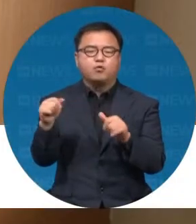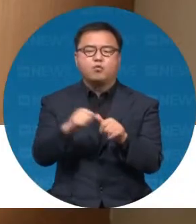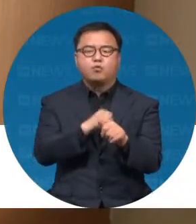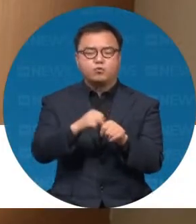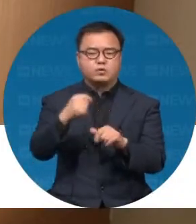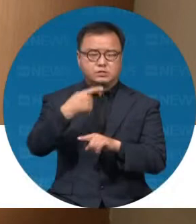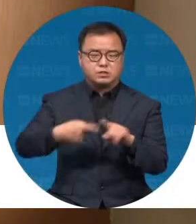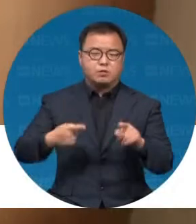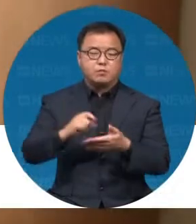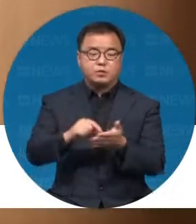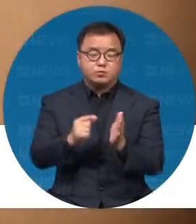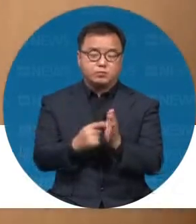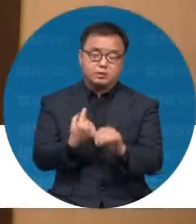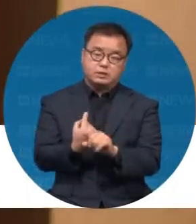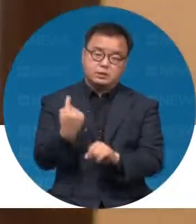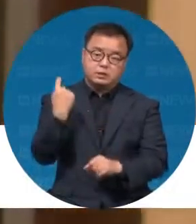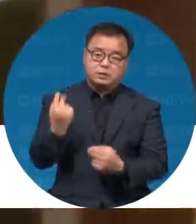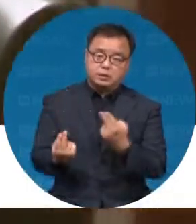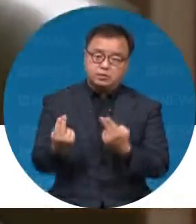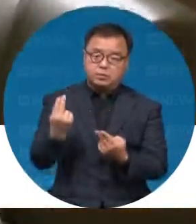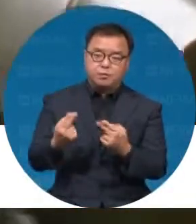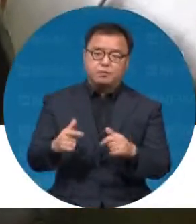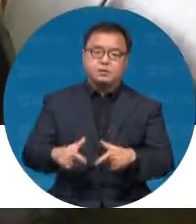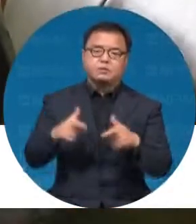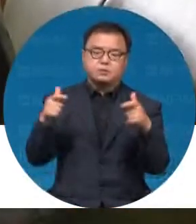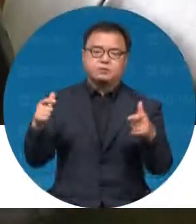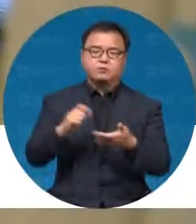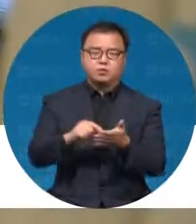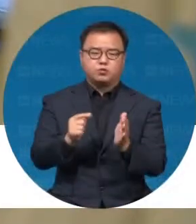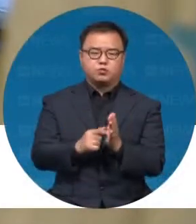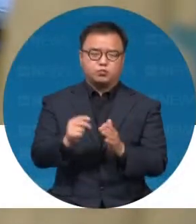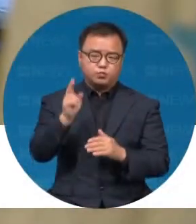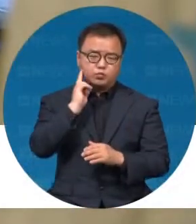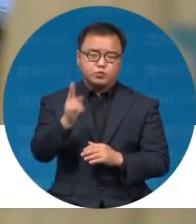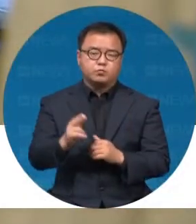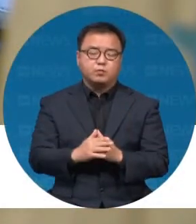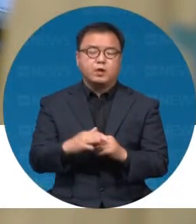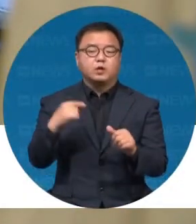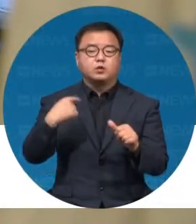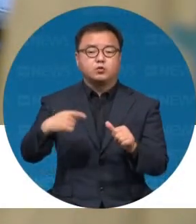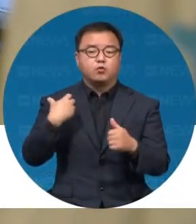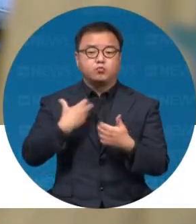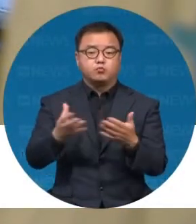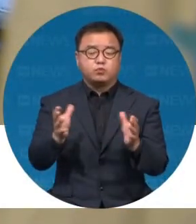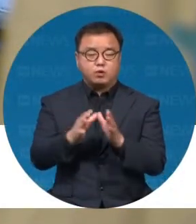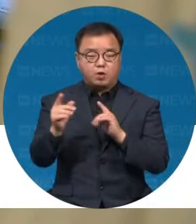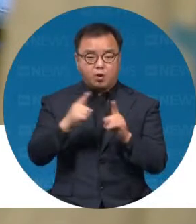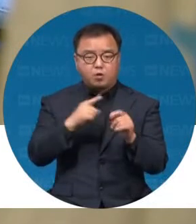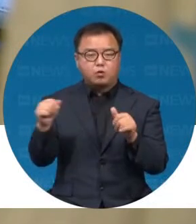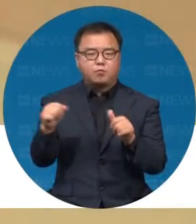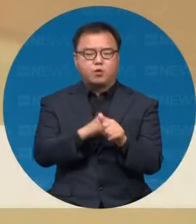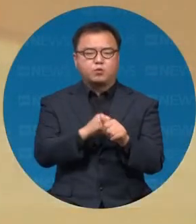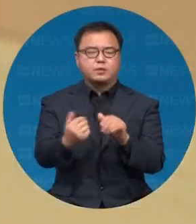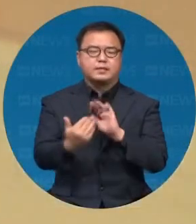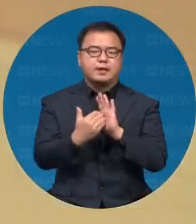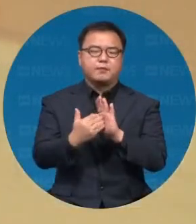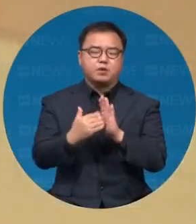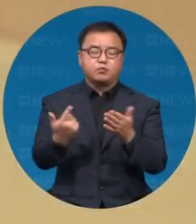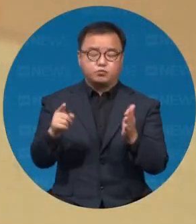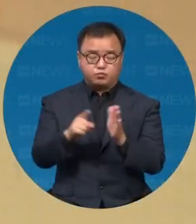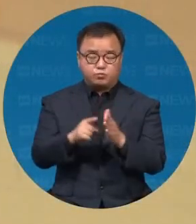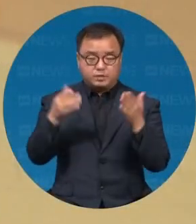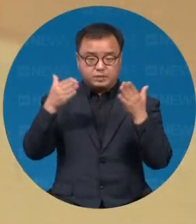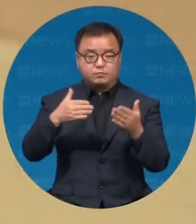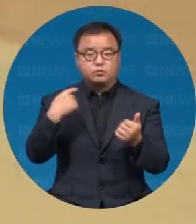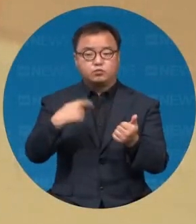지난해 조사 와 비교해서 증가 폭도 가장 컸습니다 교육 뿐 언어 폭력 예방을 위한 캠페인과 집중 수업을 지원하고